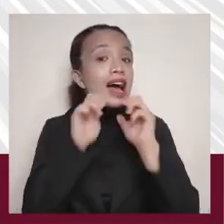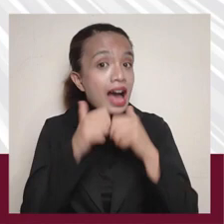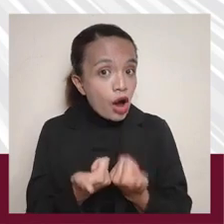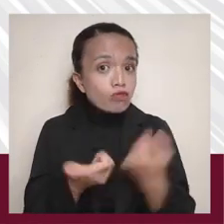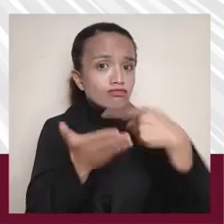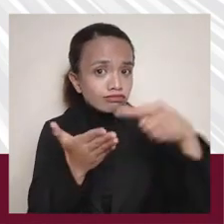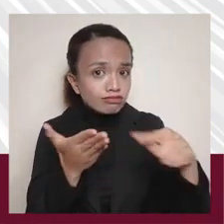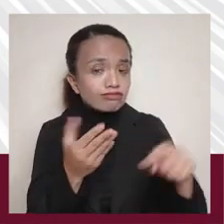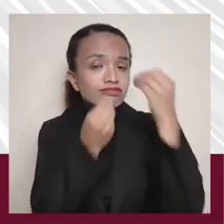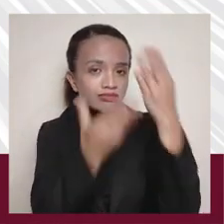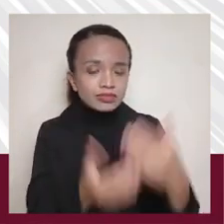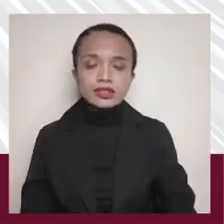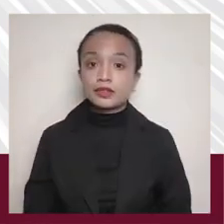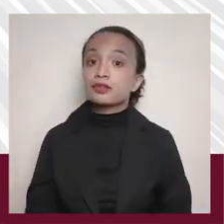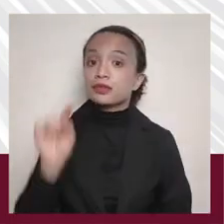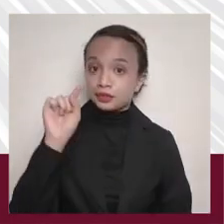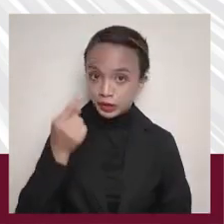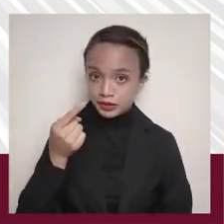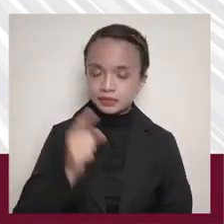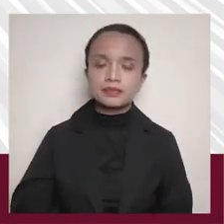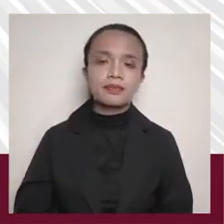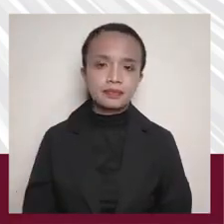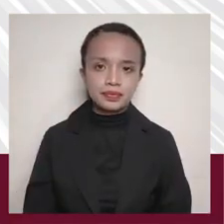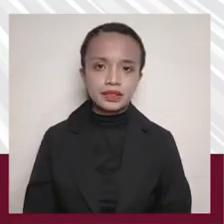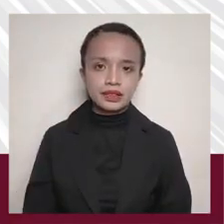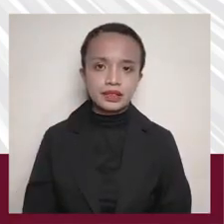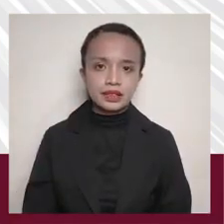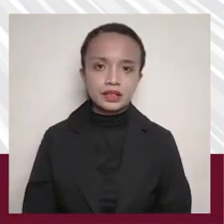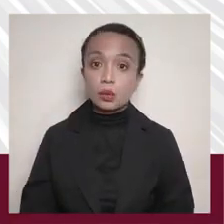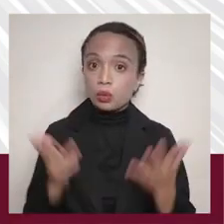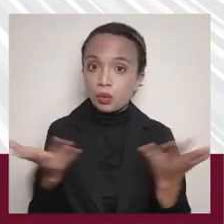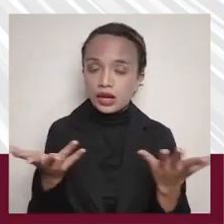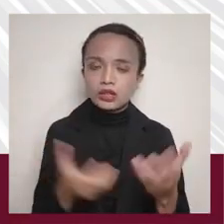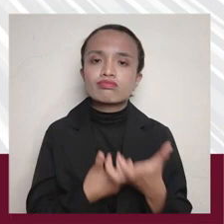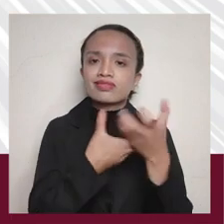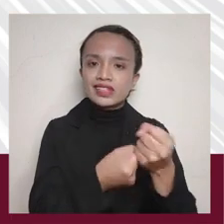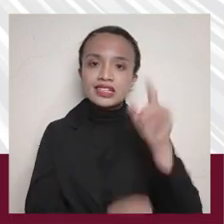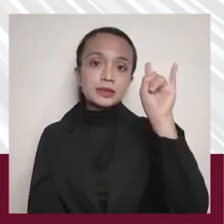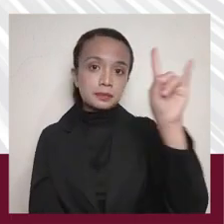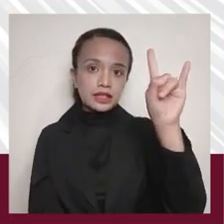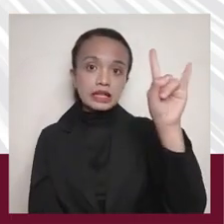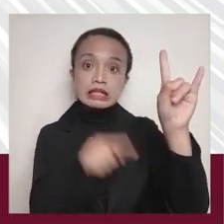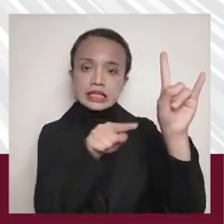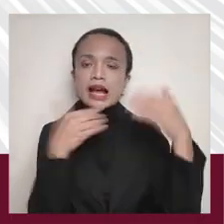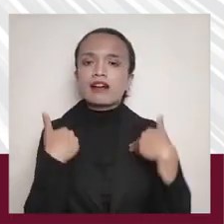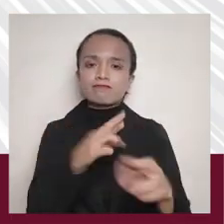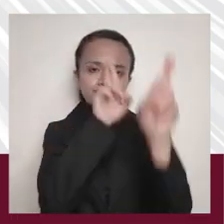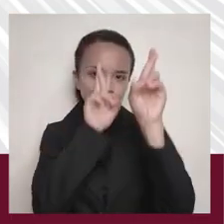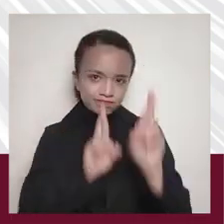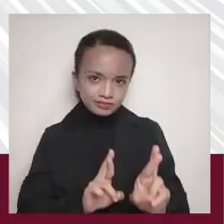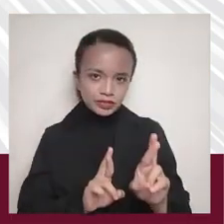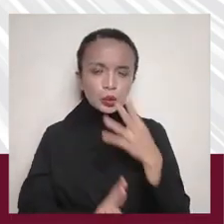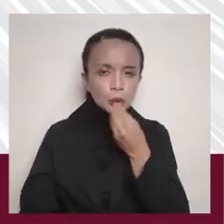po ba mag-fact-check? Unang-una, sa mga pagkakatiwala ang media na may